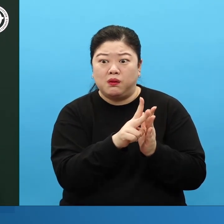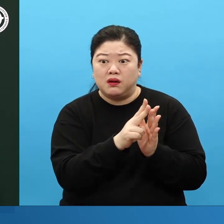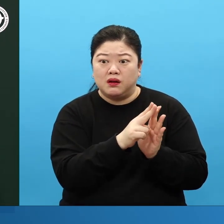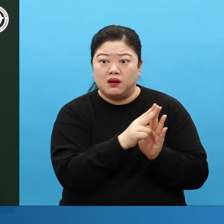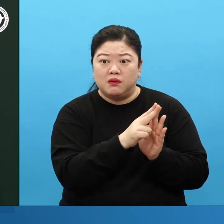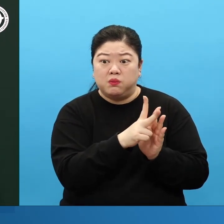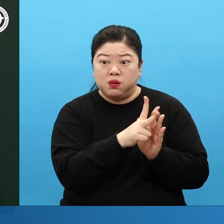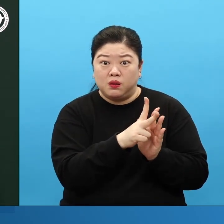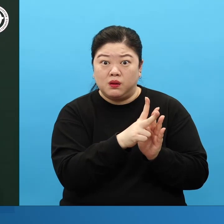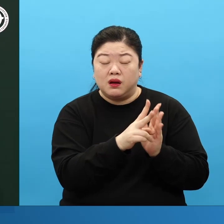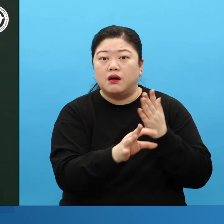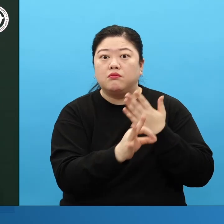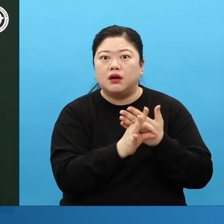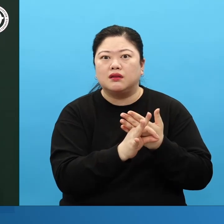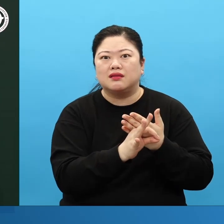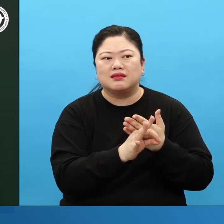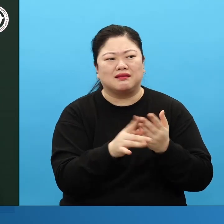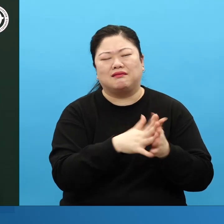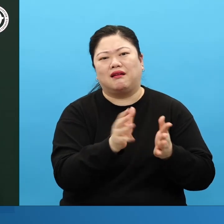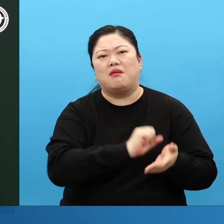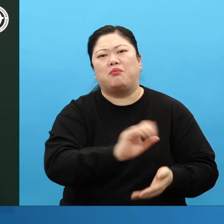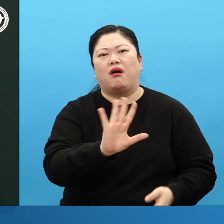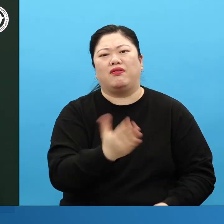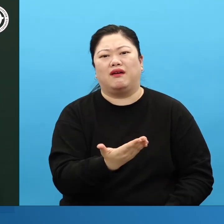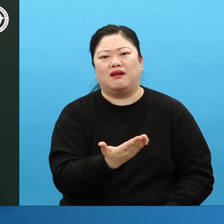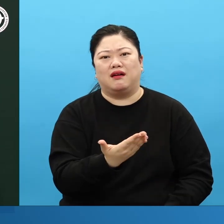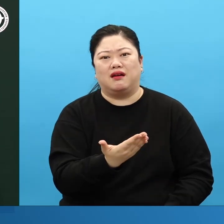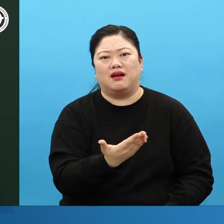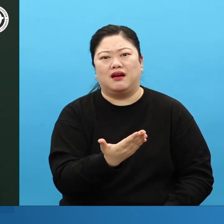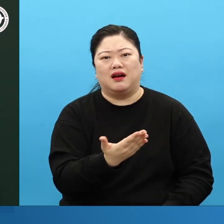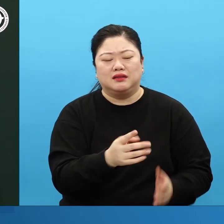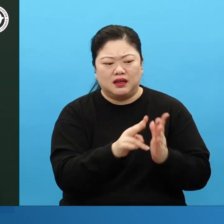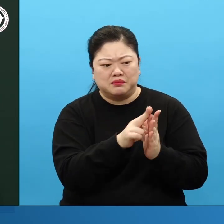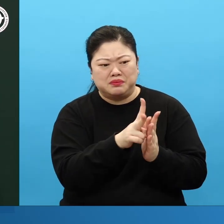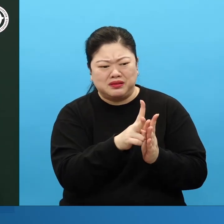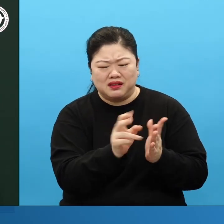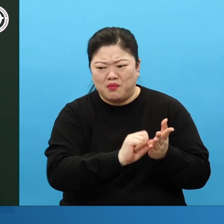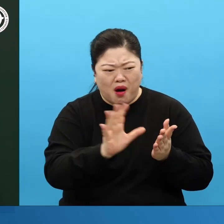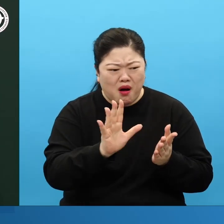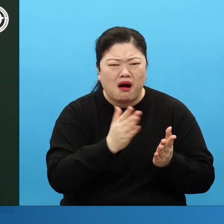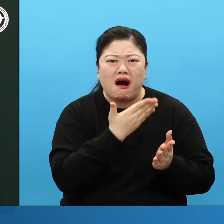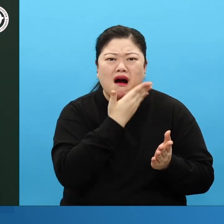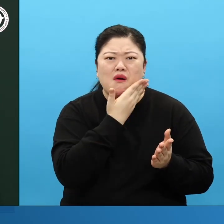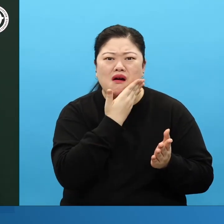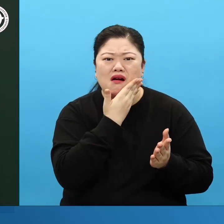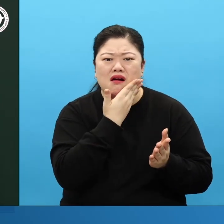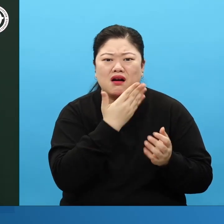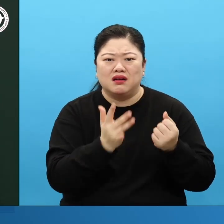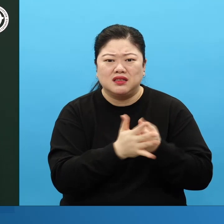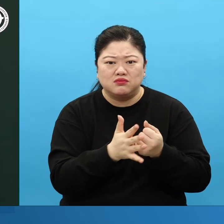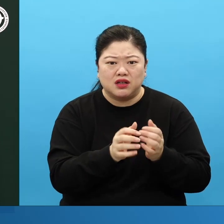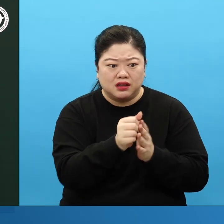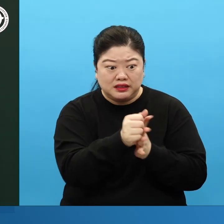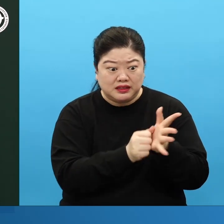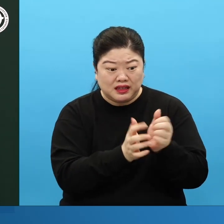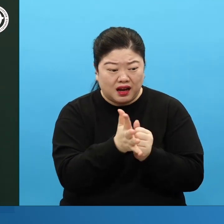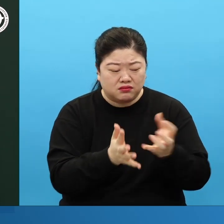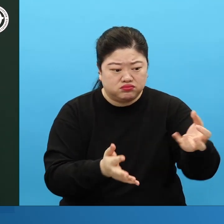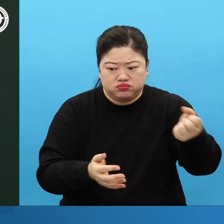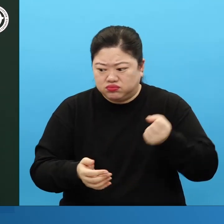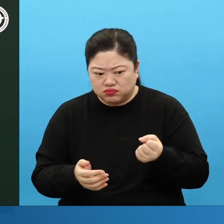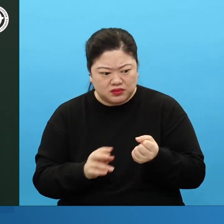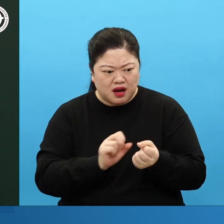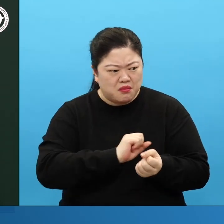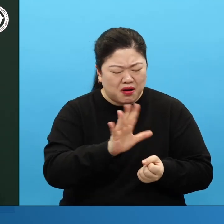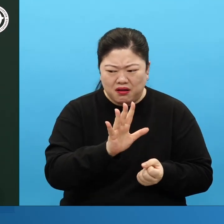갖고 가 집에. Pero este anciano se los llevaba todos a la casa, 그냥 아까우니까. porque daba lástima tirarlos. 그걸 갖고 와서 자기가 가지는 게 뭐 장갑 뭐 필요합니까? 해서 일할